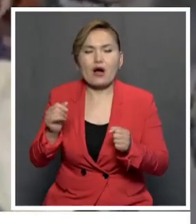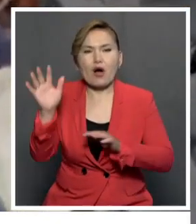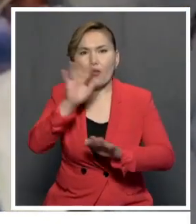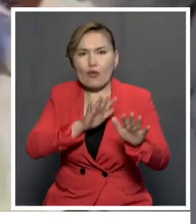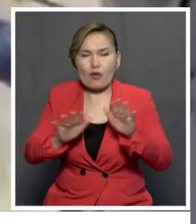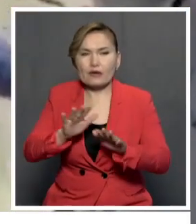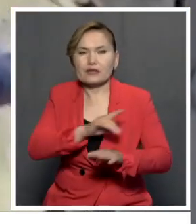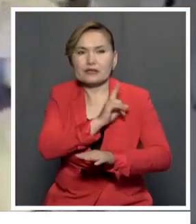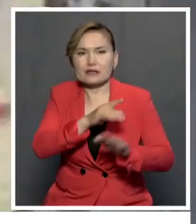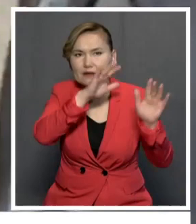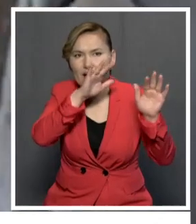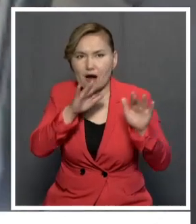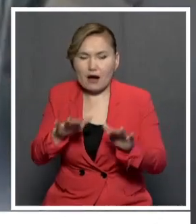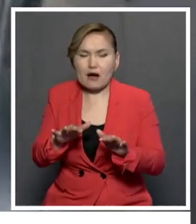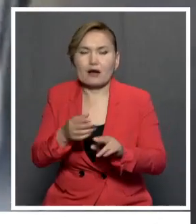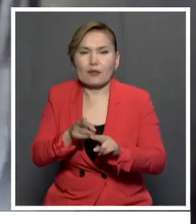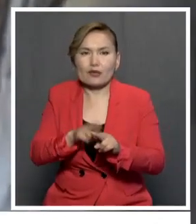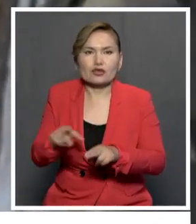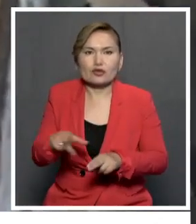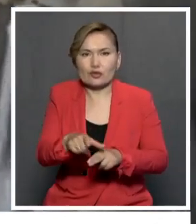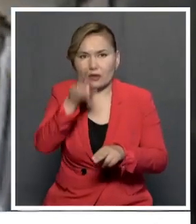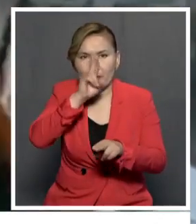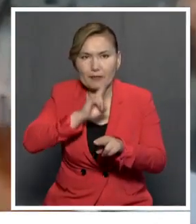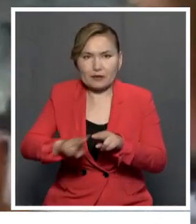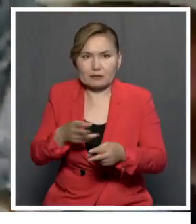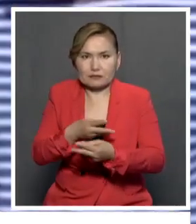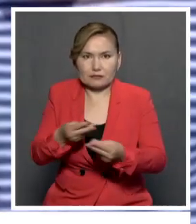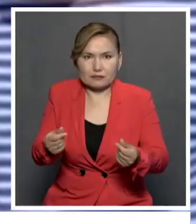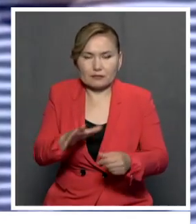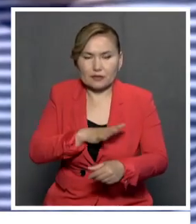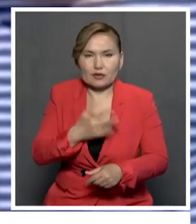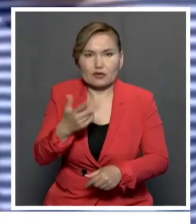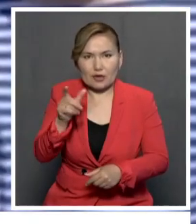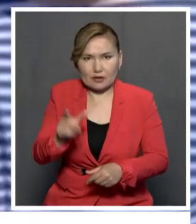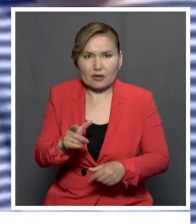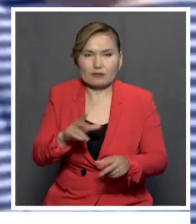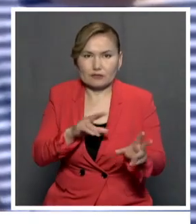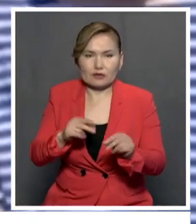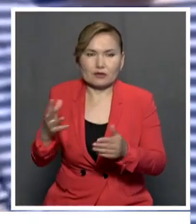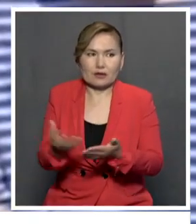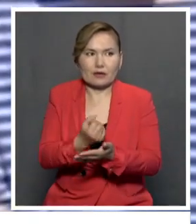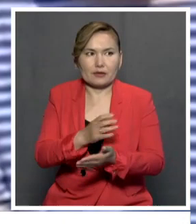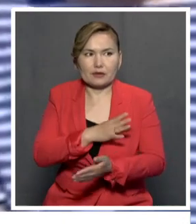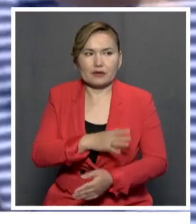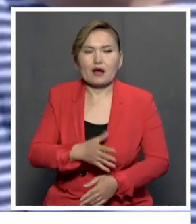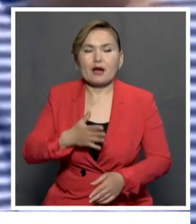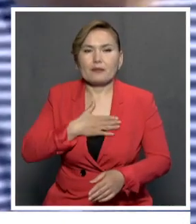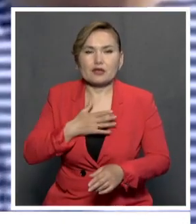қалың жауған қарда қиындық туғызды дейді. Тек қажет кеткеннен кейін қайтып келатқан кезде жолда адасып